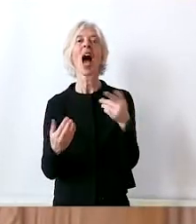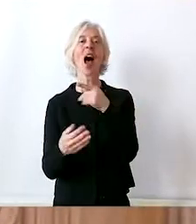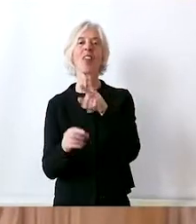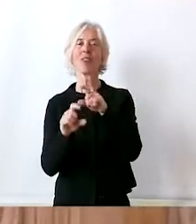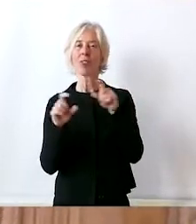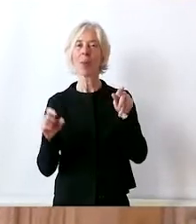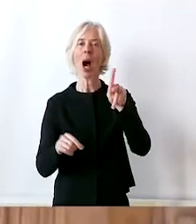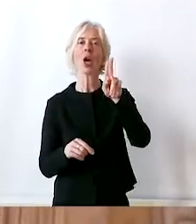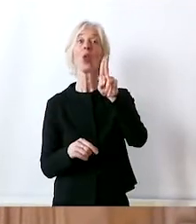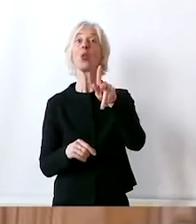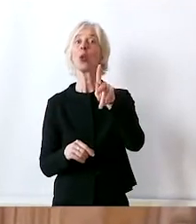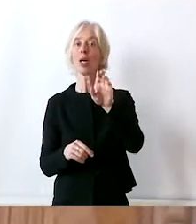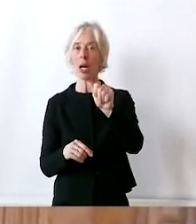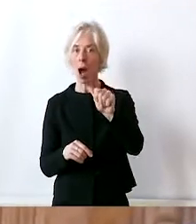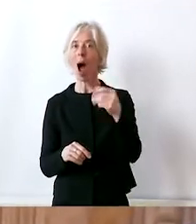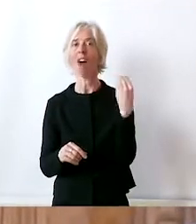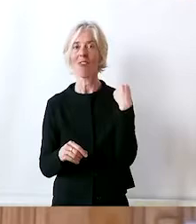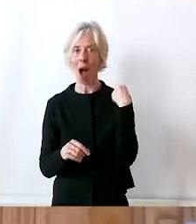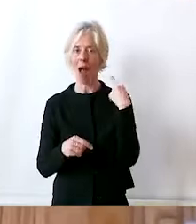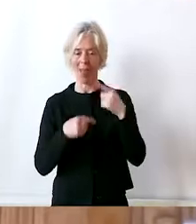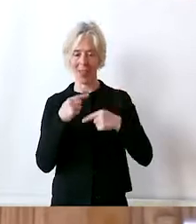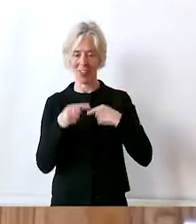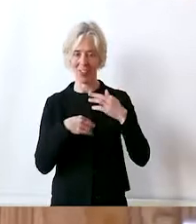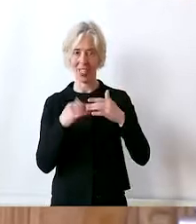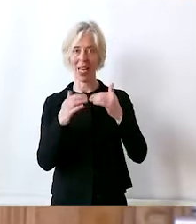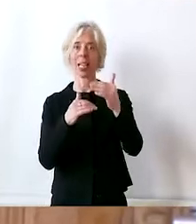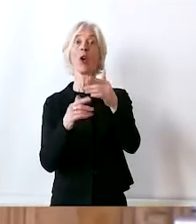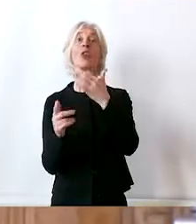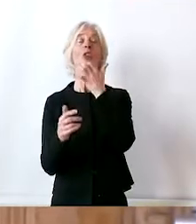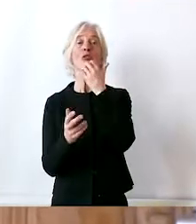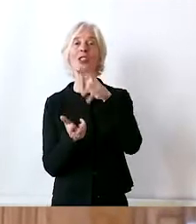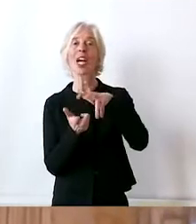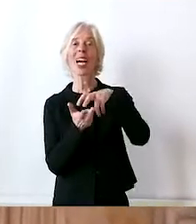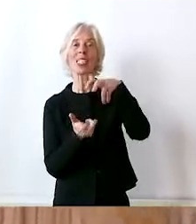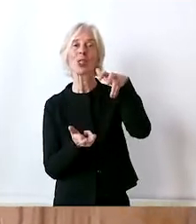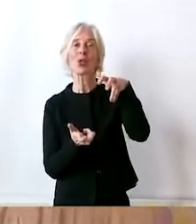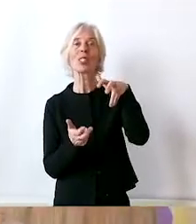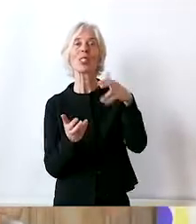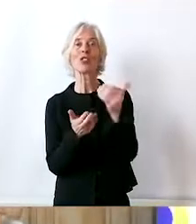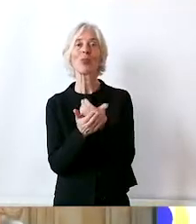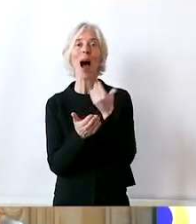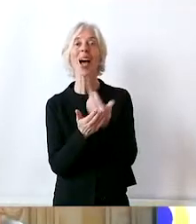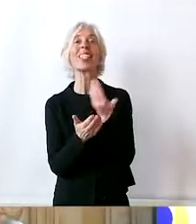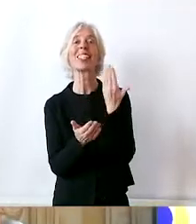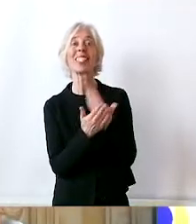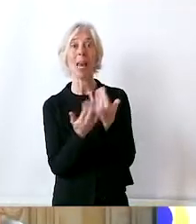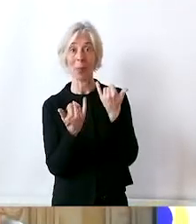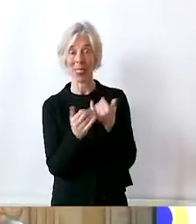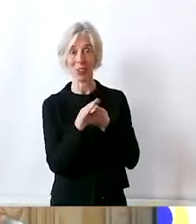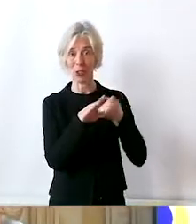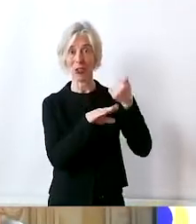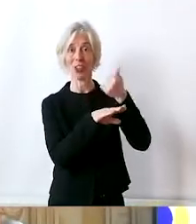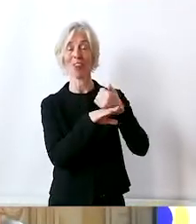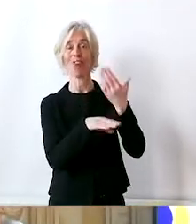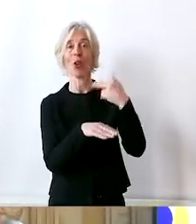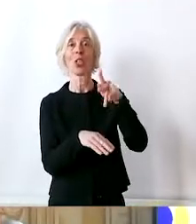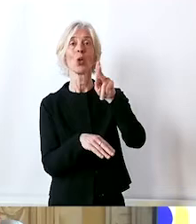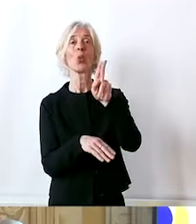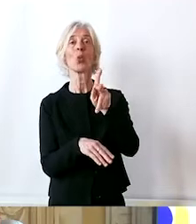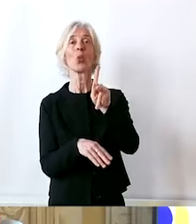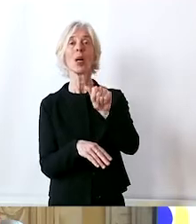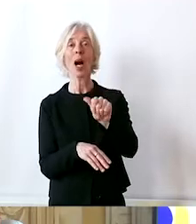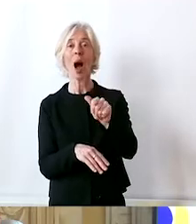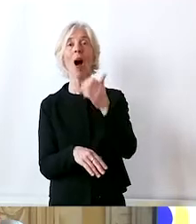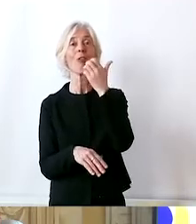3D-Druck hergestellt hat, möglichst ressourcenschonend. Und deshalb dürfte ich jetzt den Herrn Mohnen, Vorstandsvorsitzender der KUKA AG, bitten,